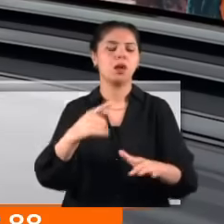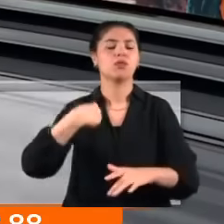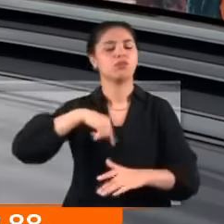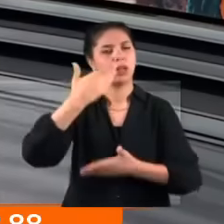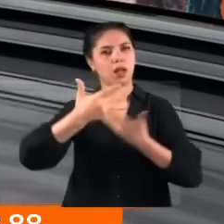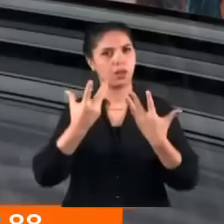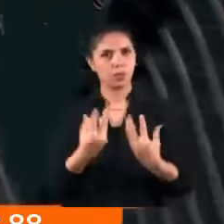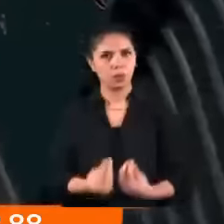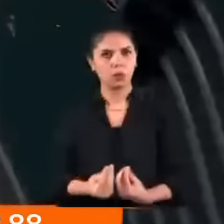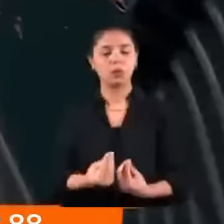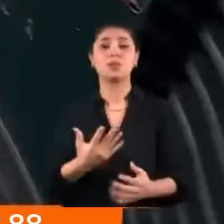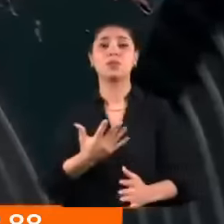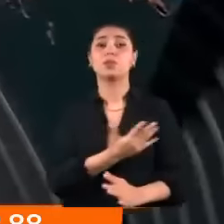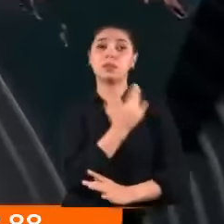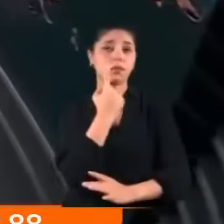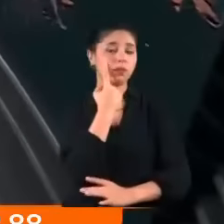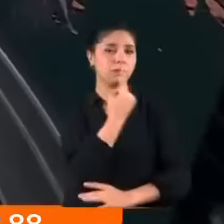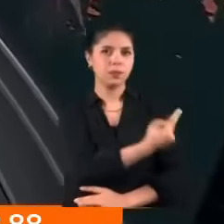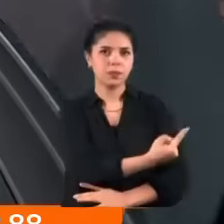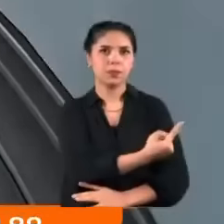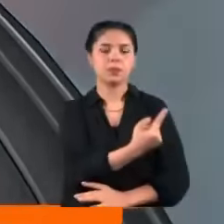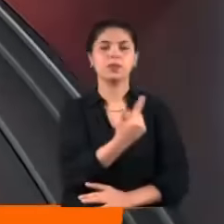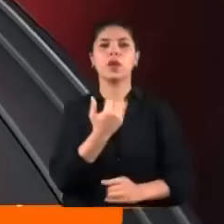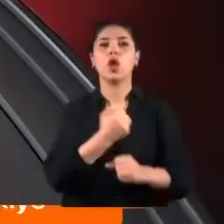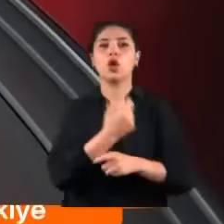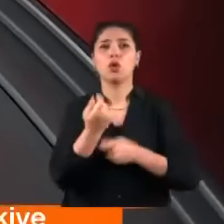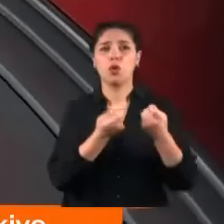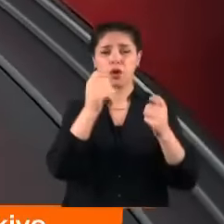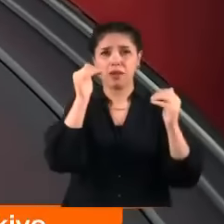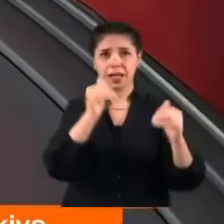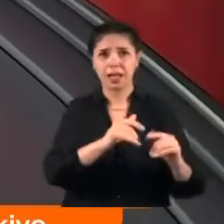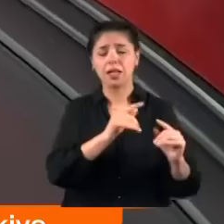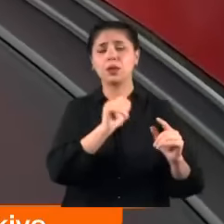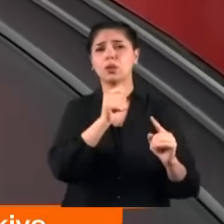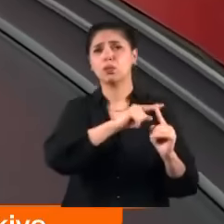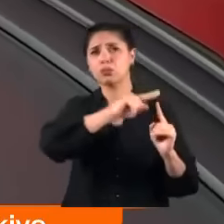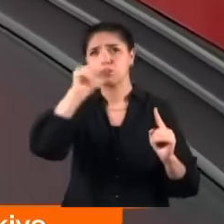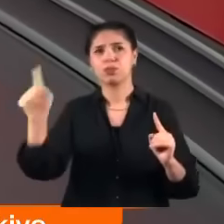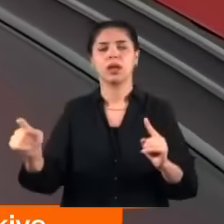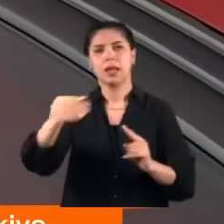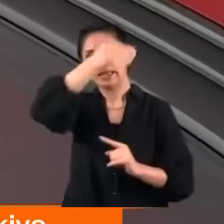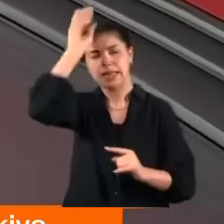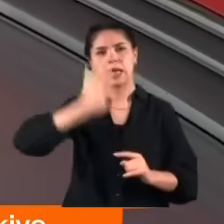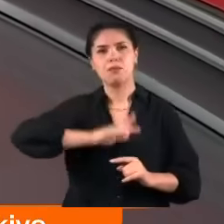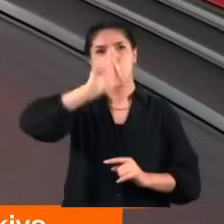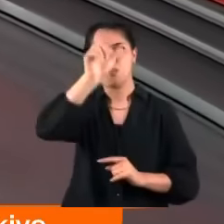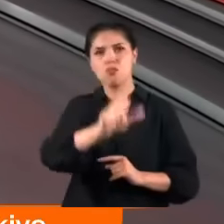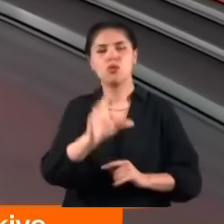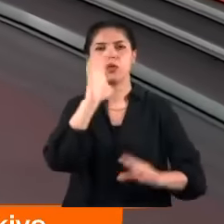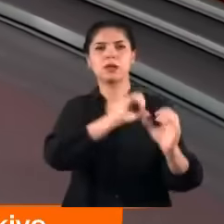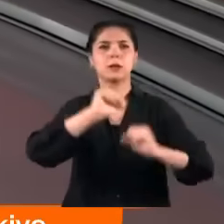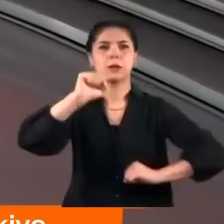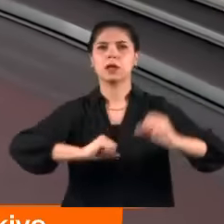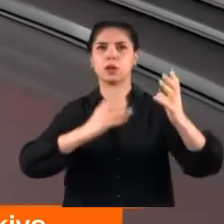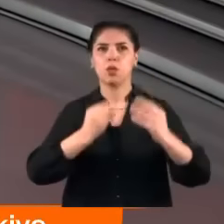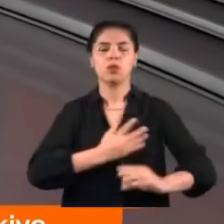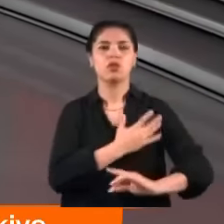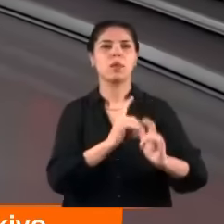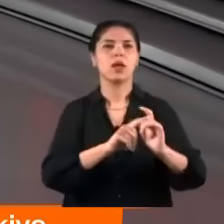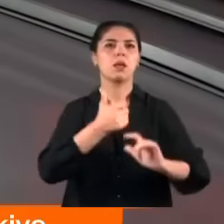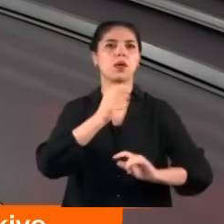aktarmış olalım ve geçelim CHP'ye. Göreve geldiği günden beri İBB Başkanı Ekrem İmamoğlu ile gizli çekişme yaşayan CHP